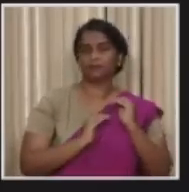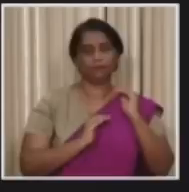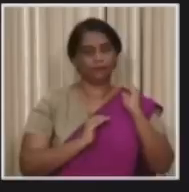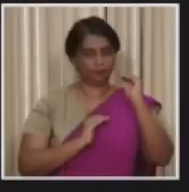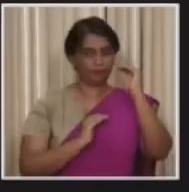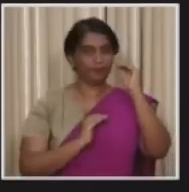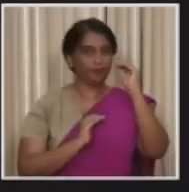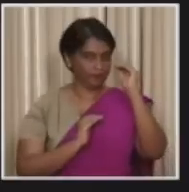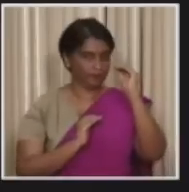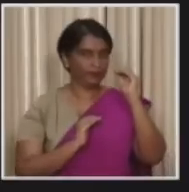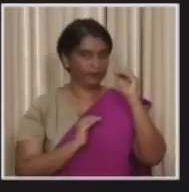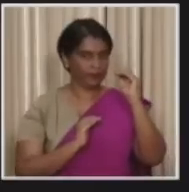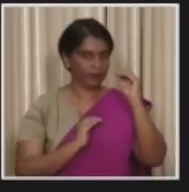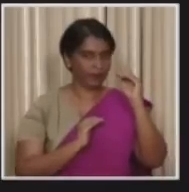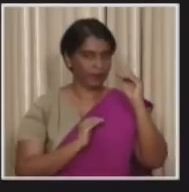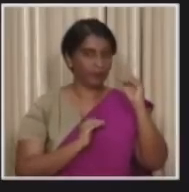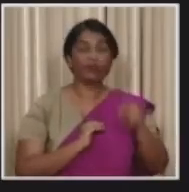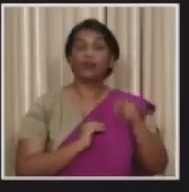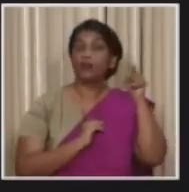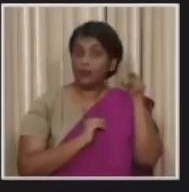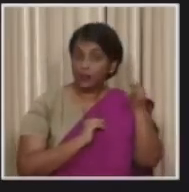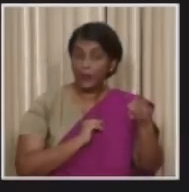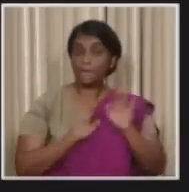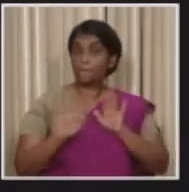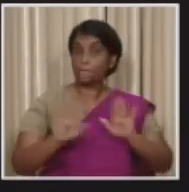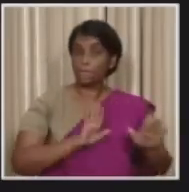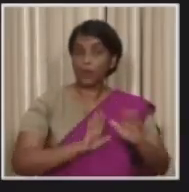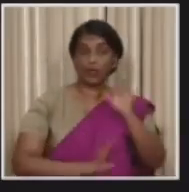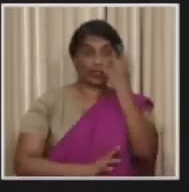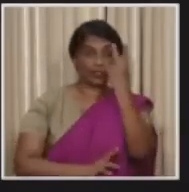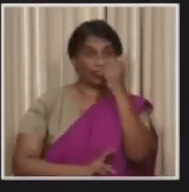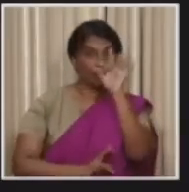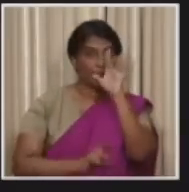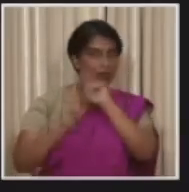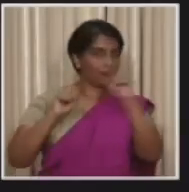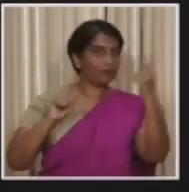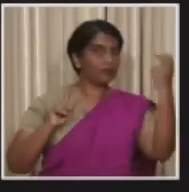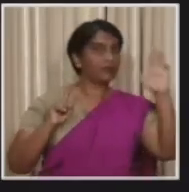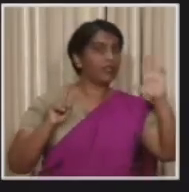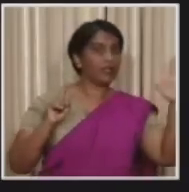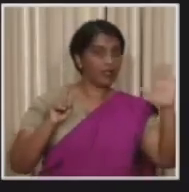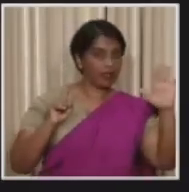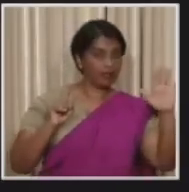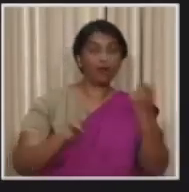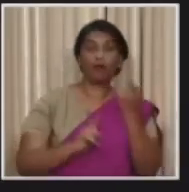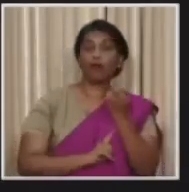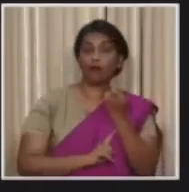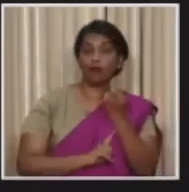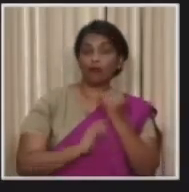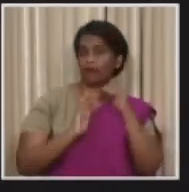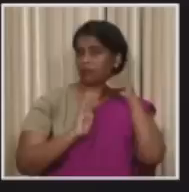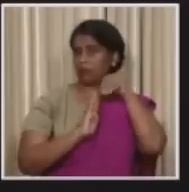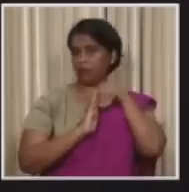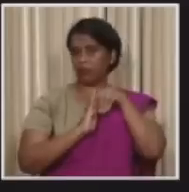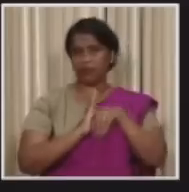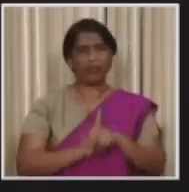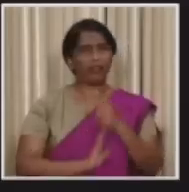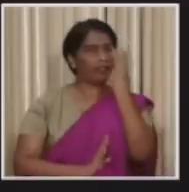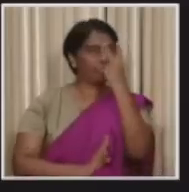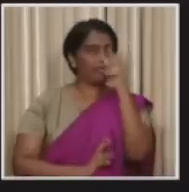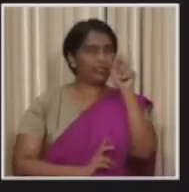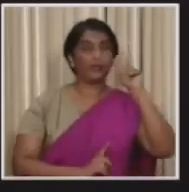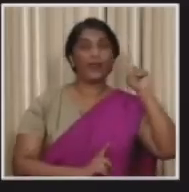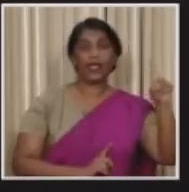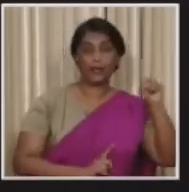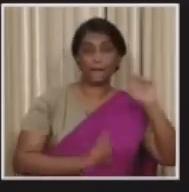සාමාන්‍යයක් හැටියට. මේගොල්ලෝ පාලනය කරා 2015 ඉඳලා 19 වෙනකම් ආර්ථික වේගය කඩා වැටෙනවා